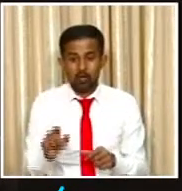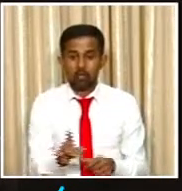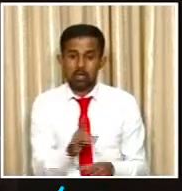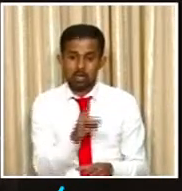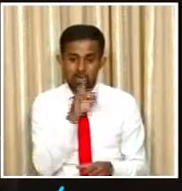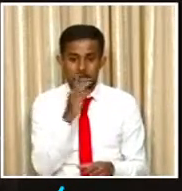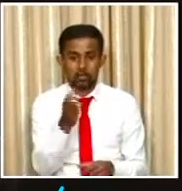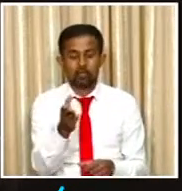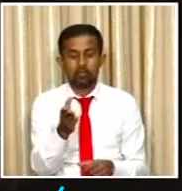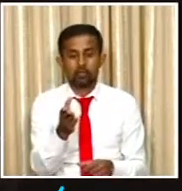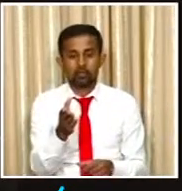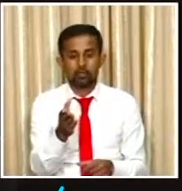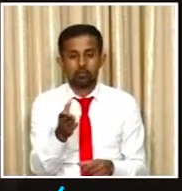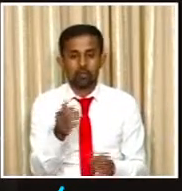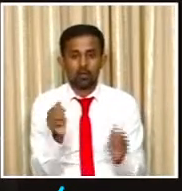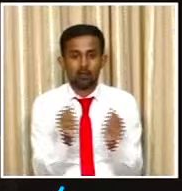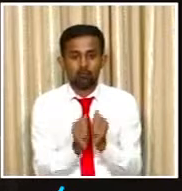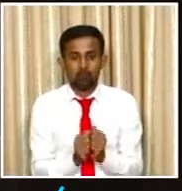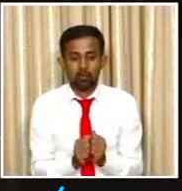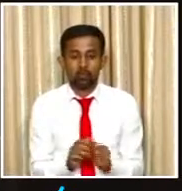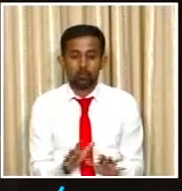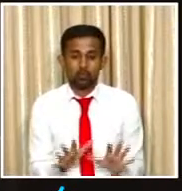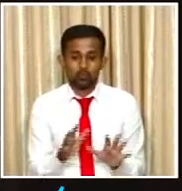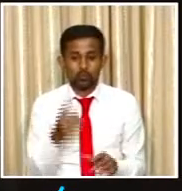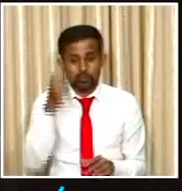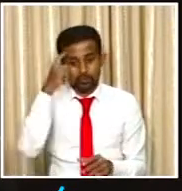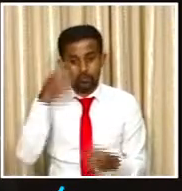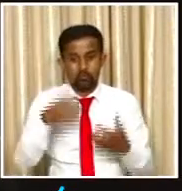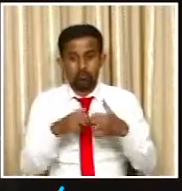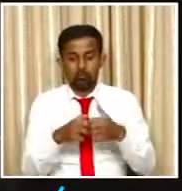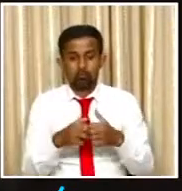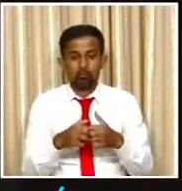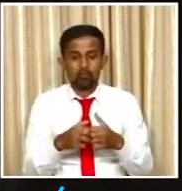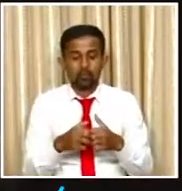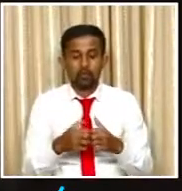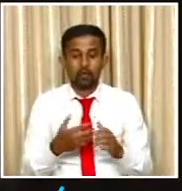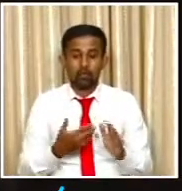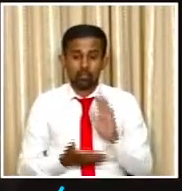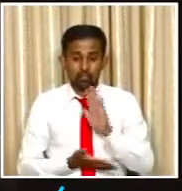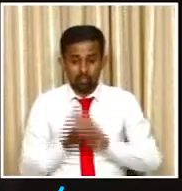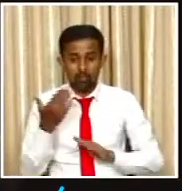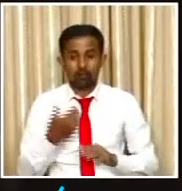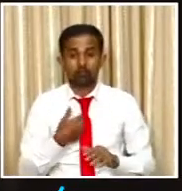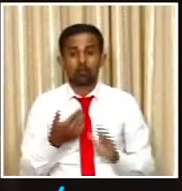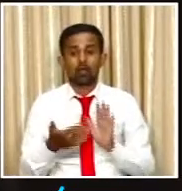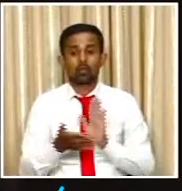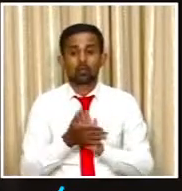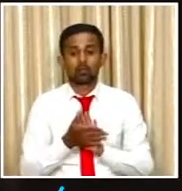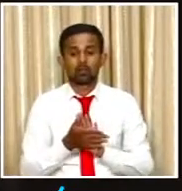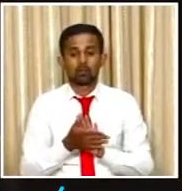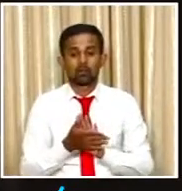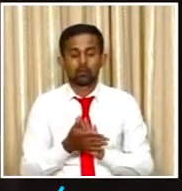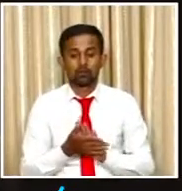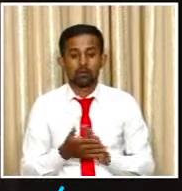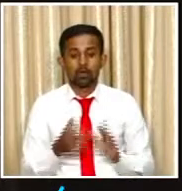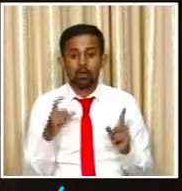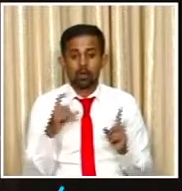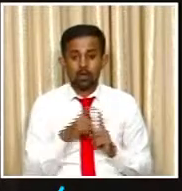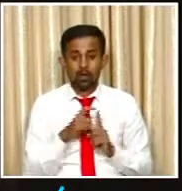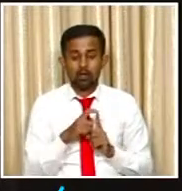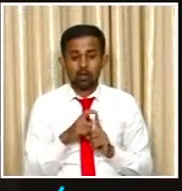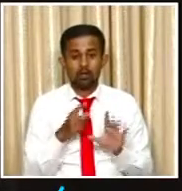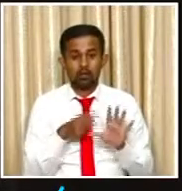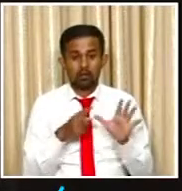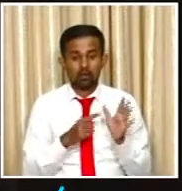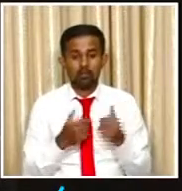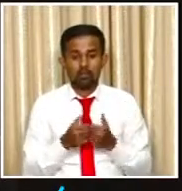ලැජ්ජයි මොකද්ද මේ වැඩේ තේරුම පුදුම මානසික අසහනියකින් පුදුම එරියස් එකක් තියෙන ඩයනා ගමගේ එක ඩයනා ගමගේ